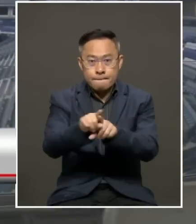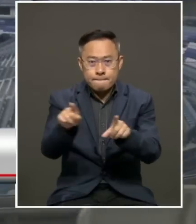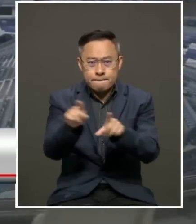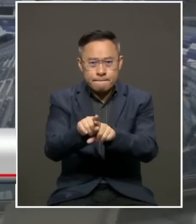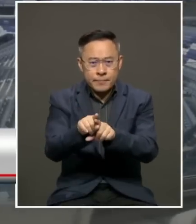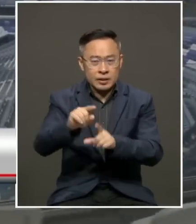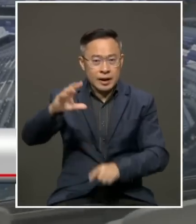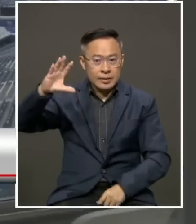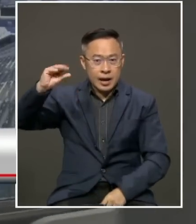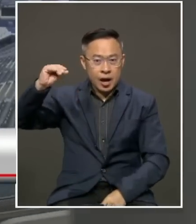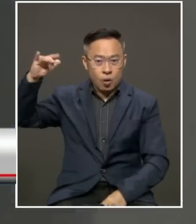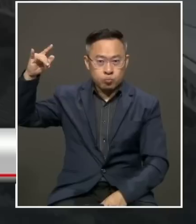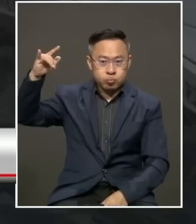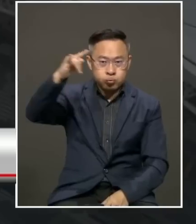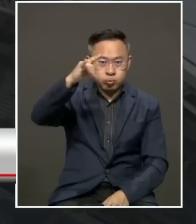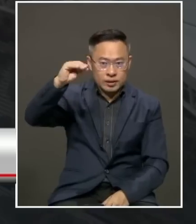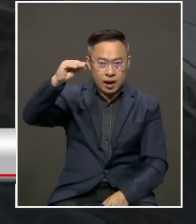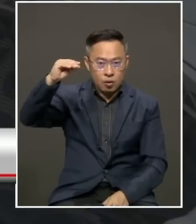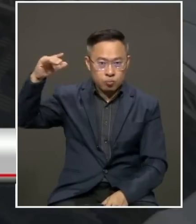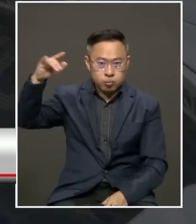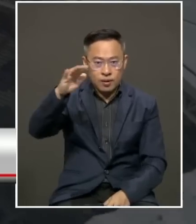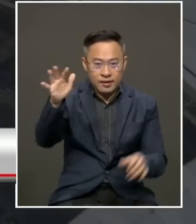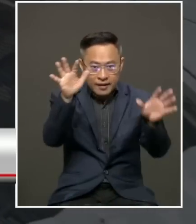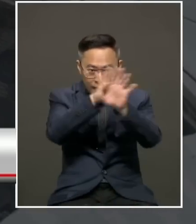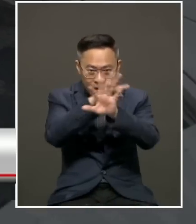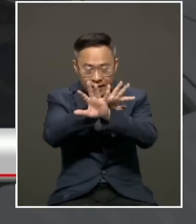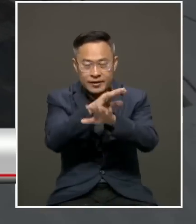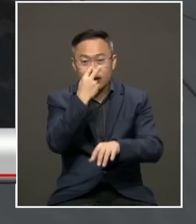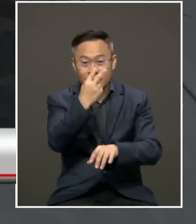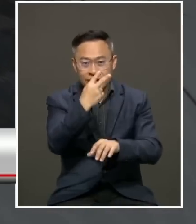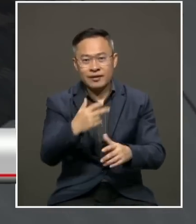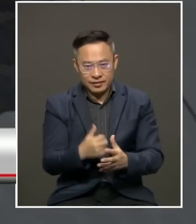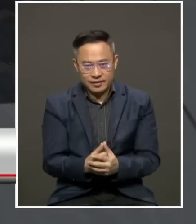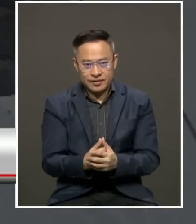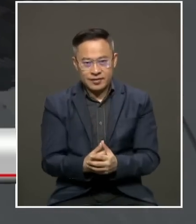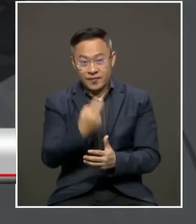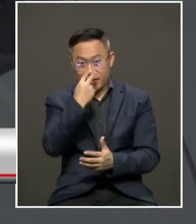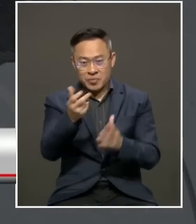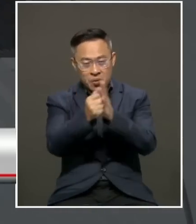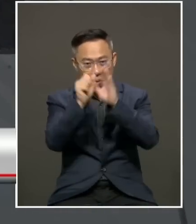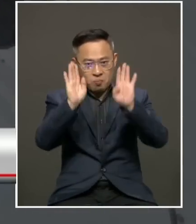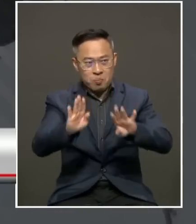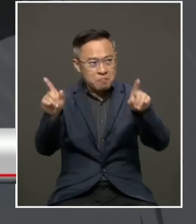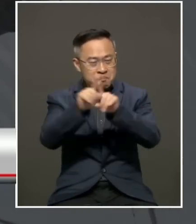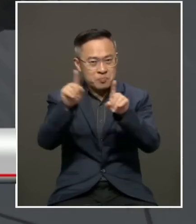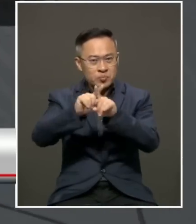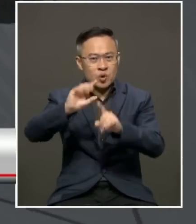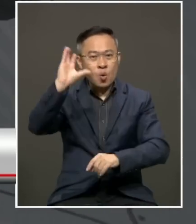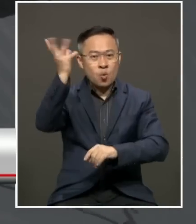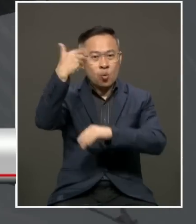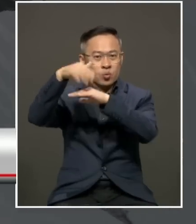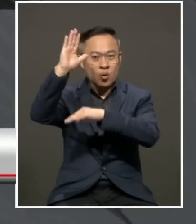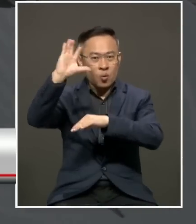คุณเอออันนี้เหมือนเอเลี่ยนเบาๆเออต่างดาวบุกที่กาต้าหรือเปล่านะคะสนามนี้ตั้งอยู่ทางตอนใต้